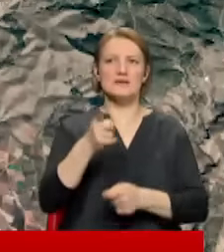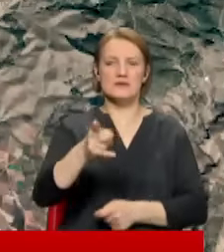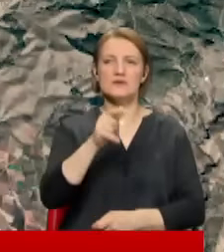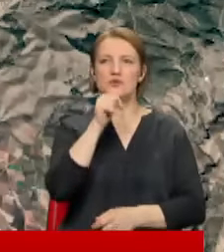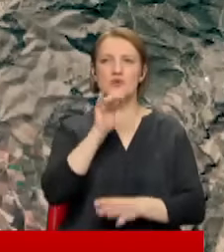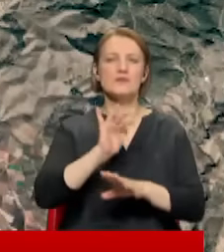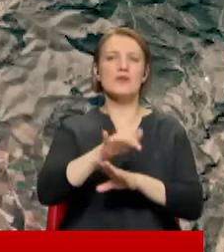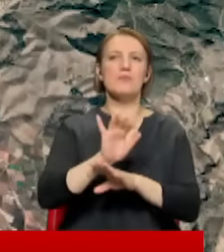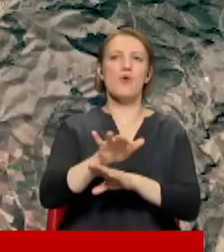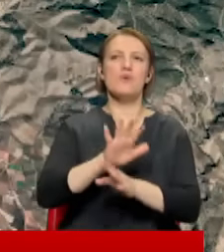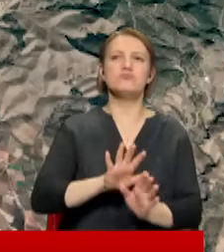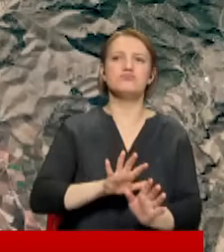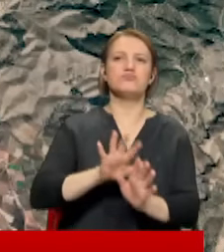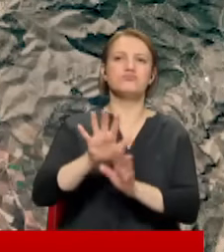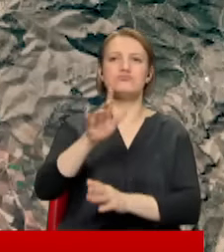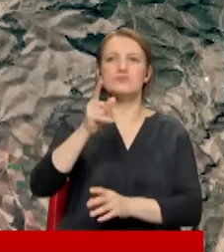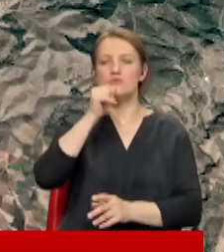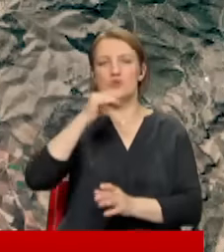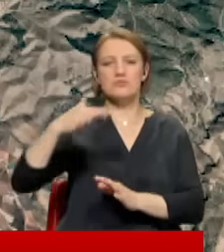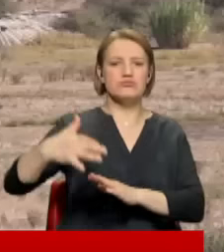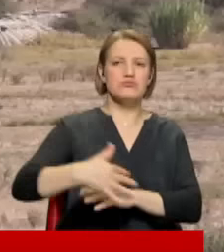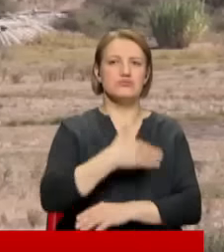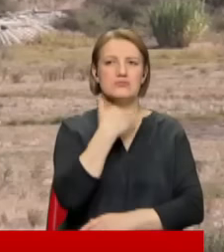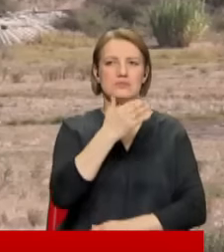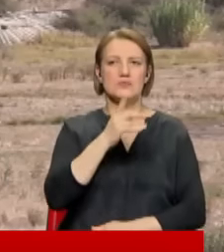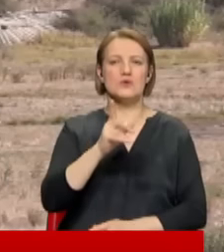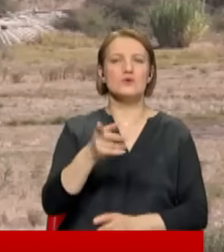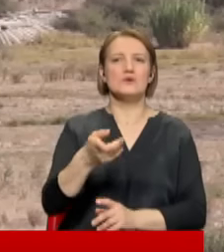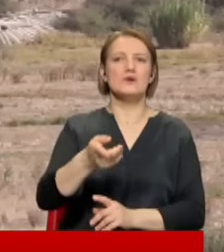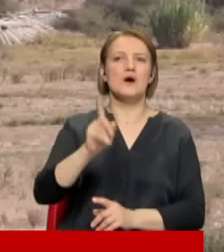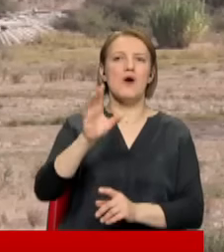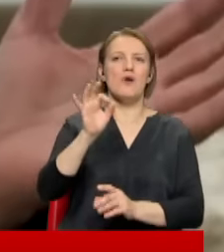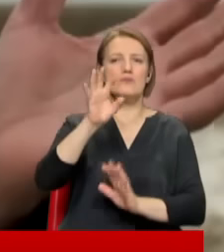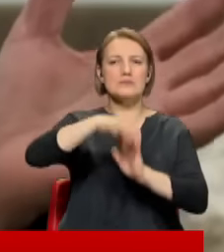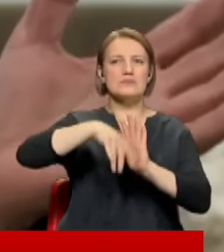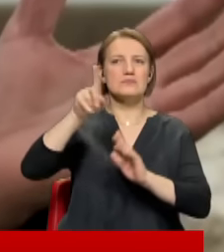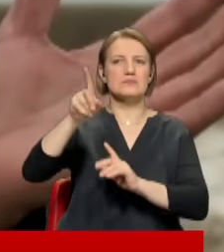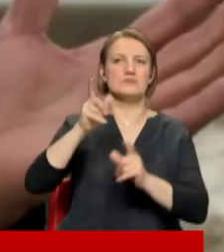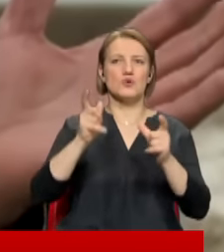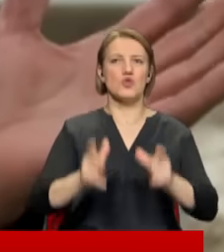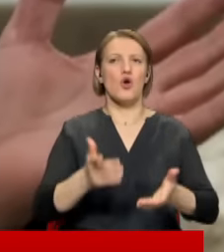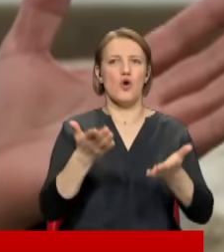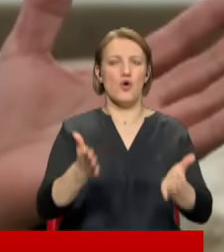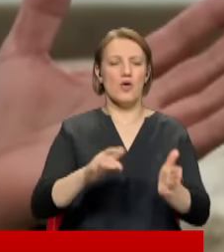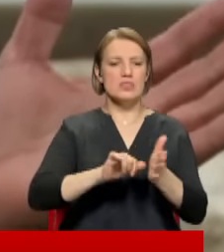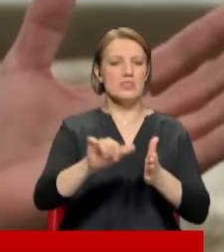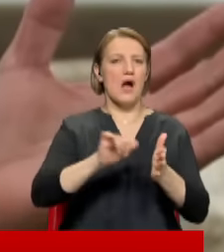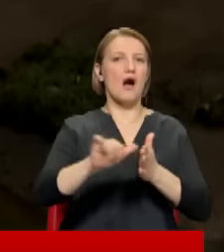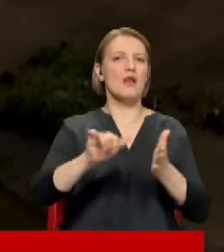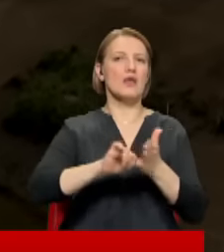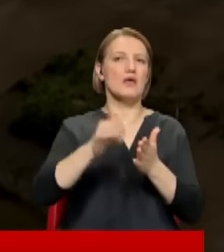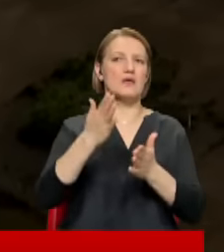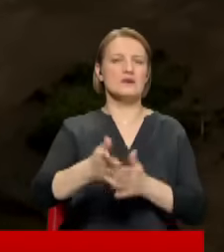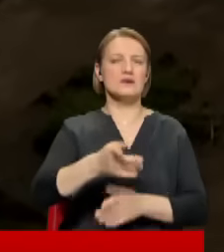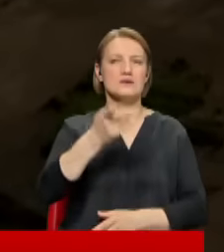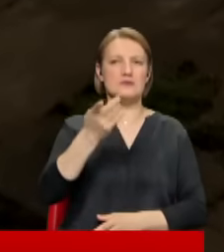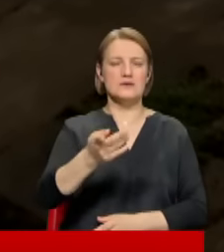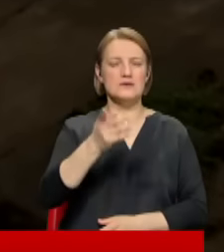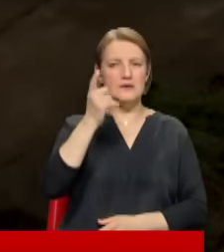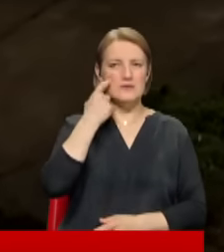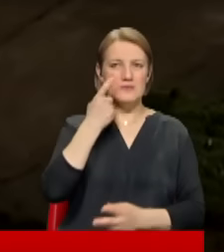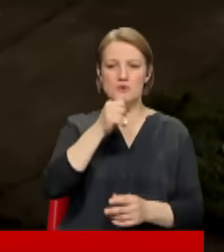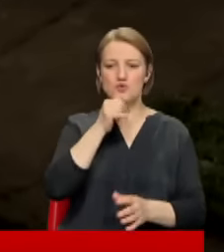Barajı'na depolandığı için artık göle ulaşmıyor. Bir kısmı da kum ocakları tarafından kullanılıyor. Bu göl tarihi bir göl. Şartele başlıkta